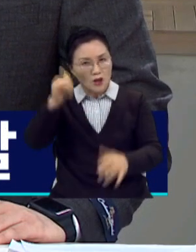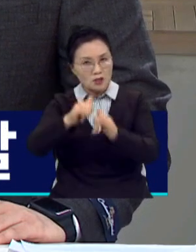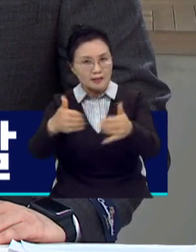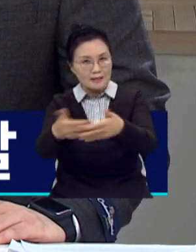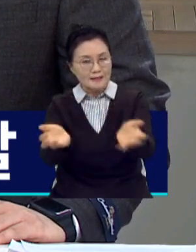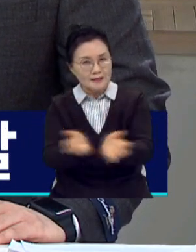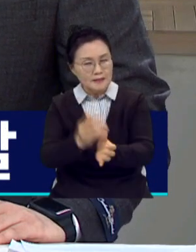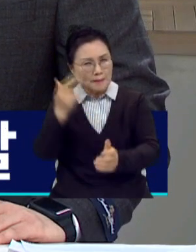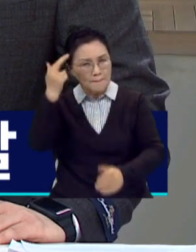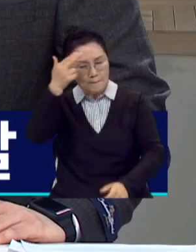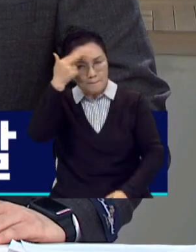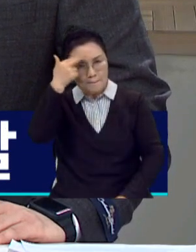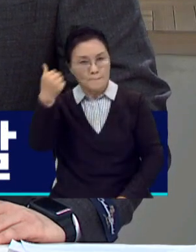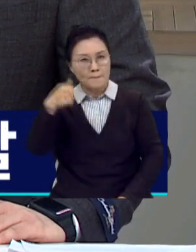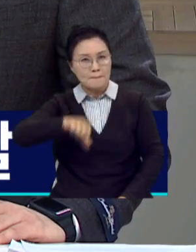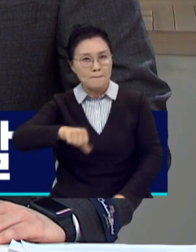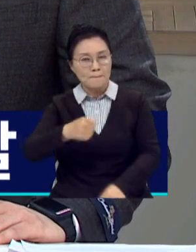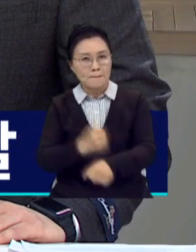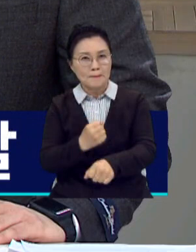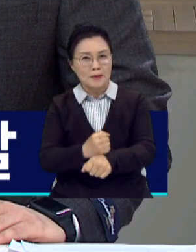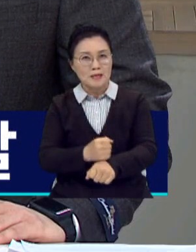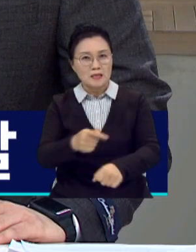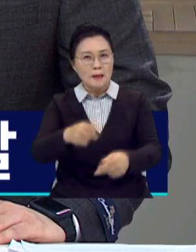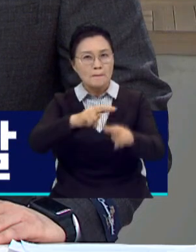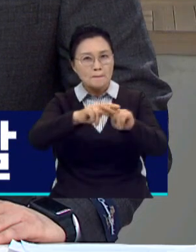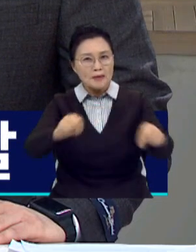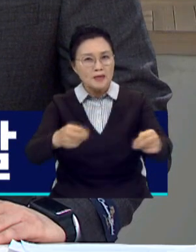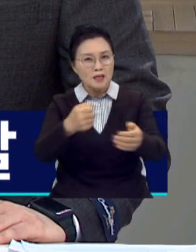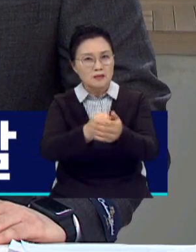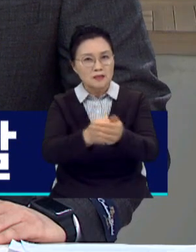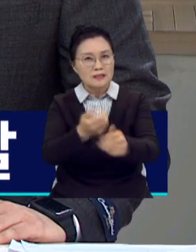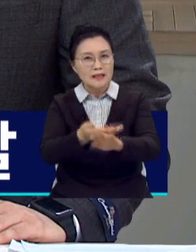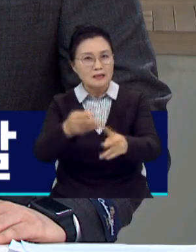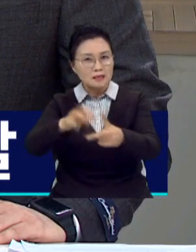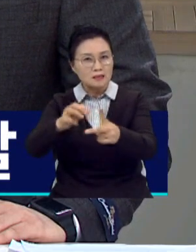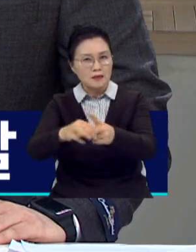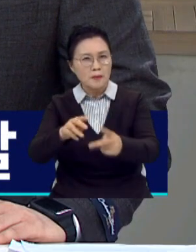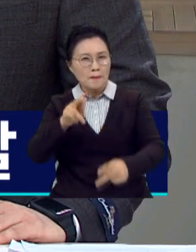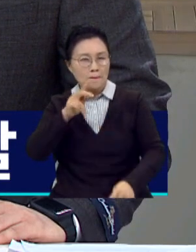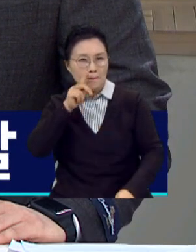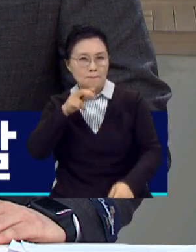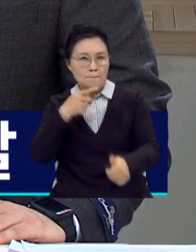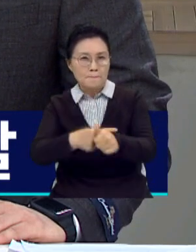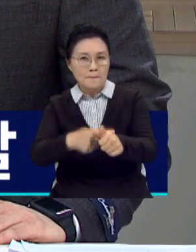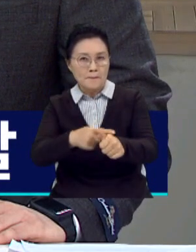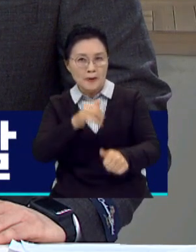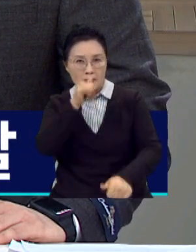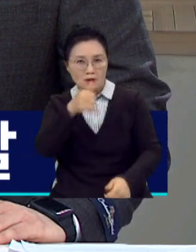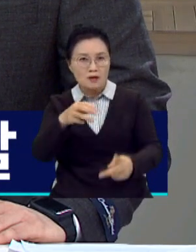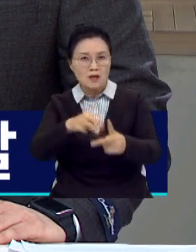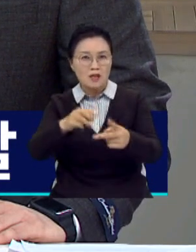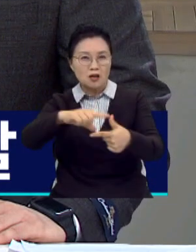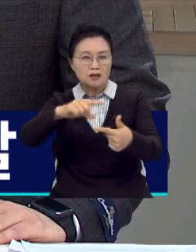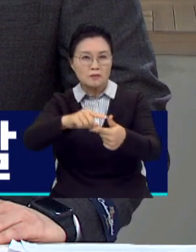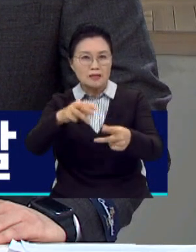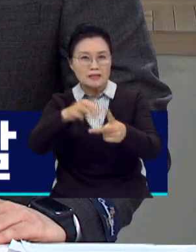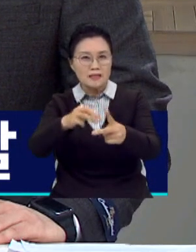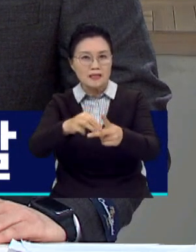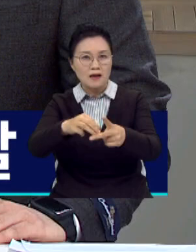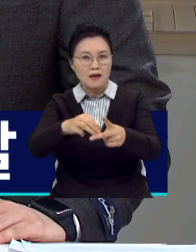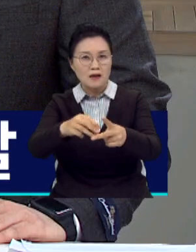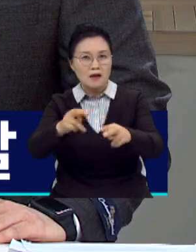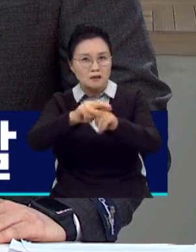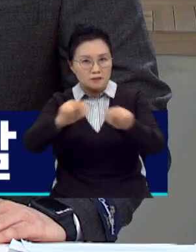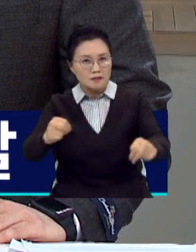반발에 나섰는데요 여기다 폐쇄가 결정된 다른 센터들에서도 비판 여론이 나오고 있어 경남도의 센터 정리를 둘러싼 갈등이